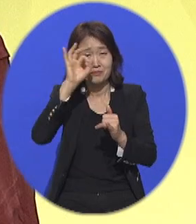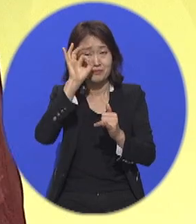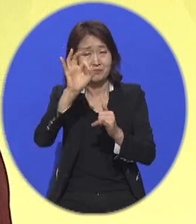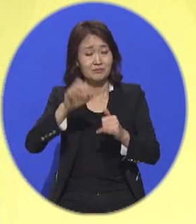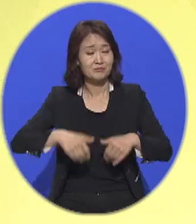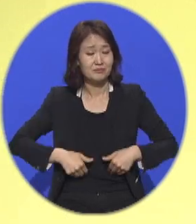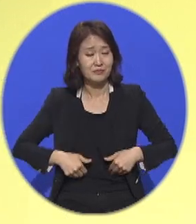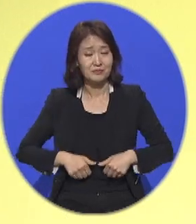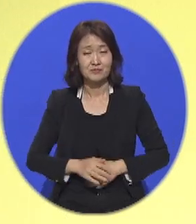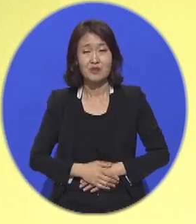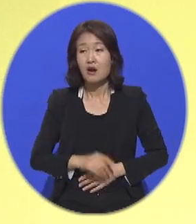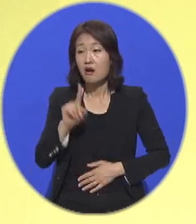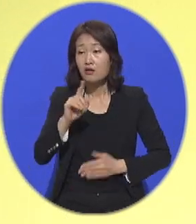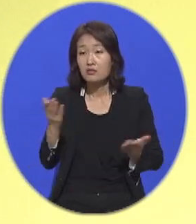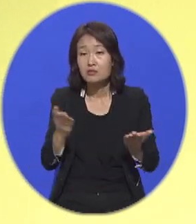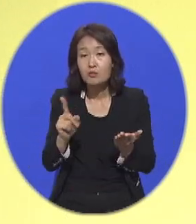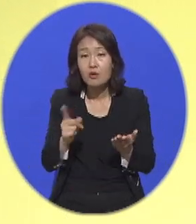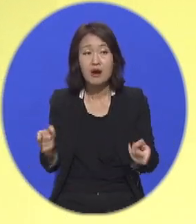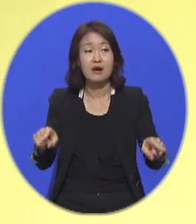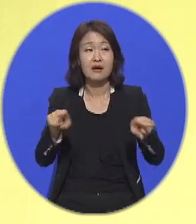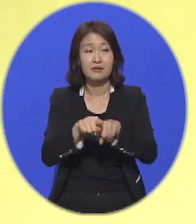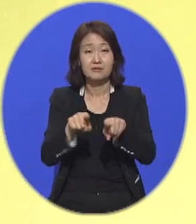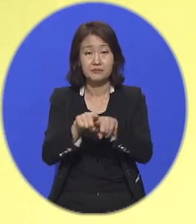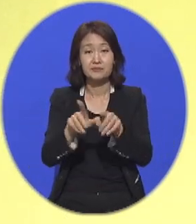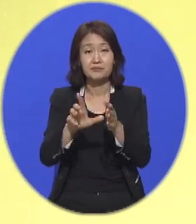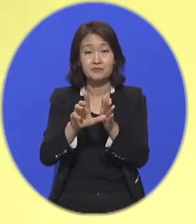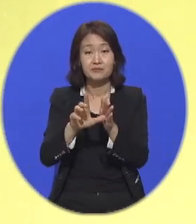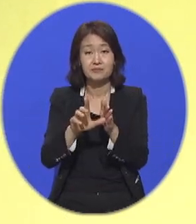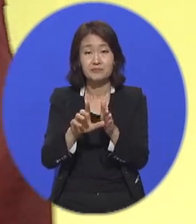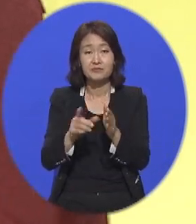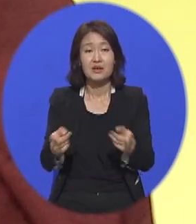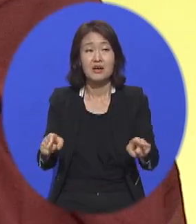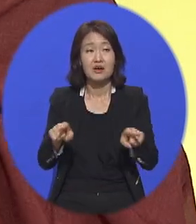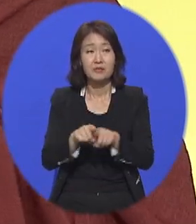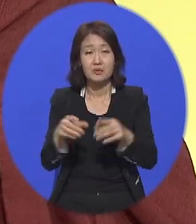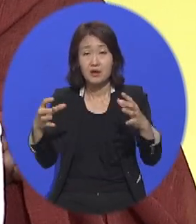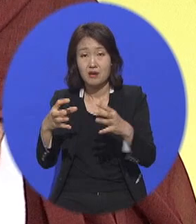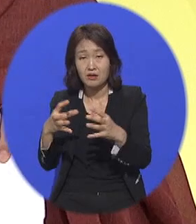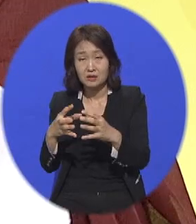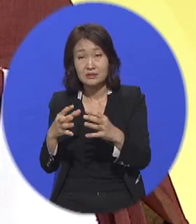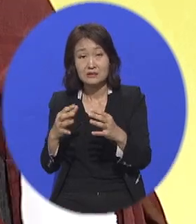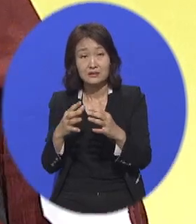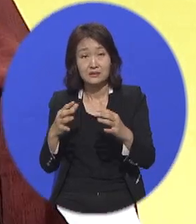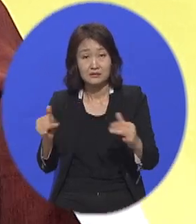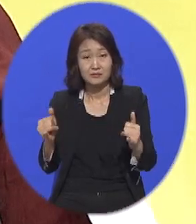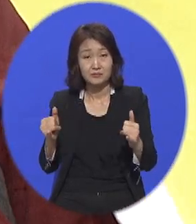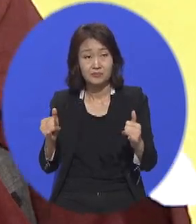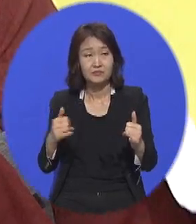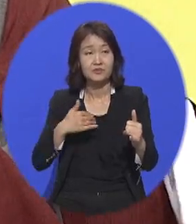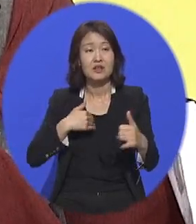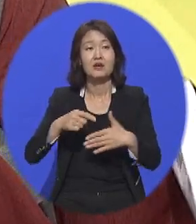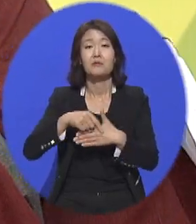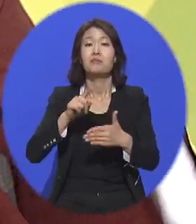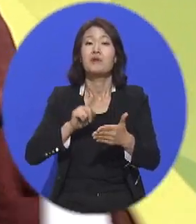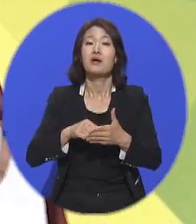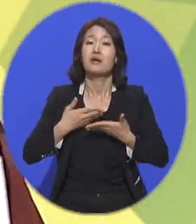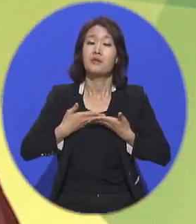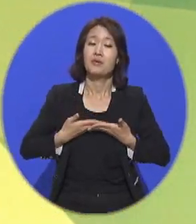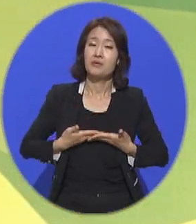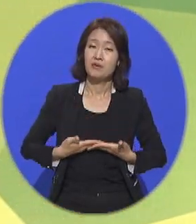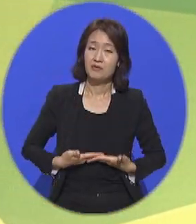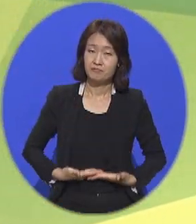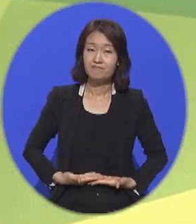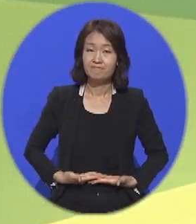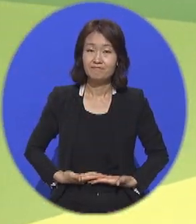그런데 어떤 일을 할 때 함께 모일 수 있는 사람이 내 마음을 편안하게 온화하게